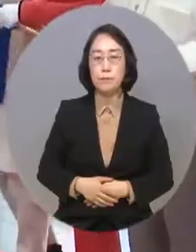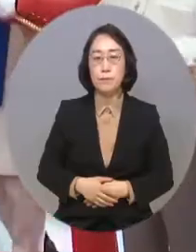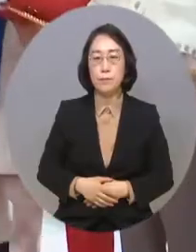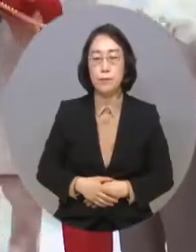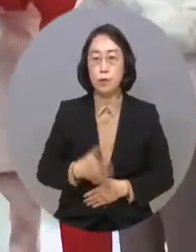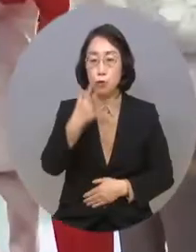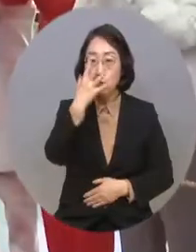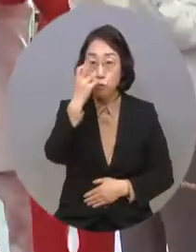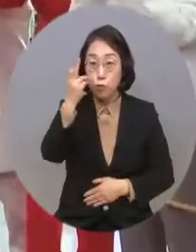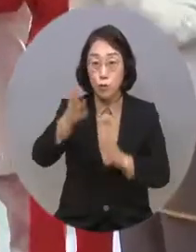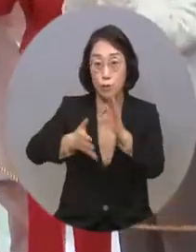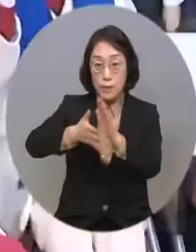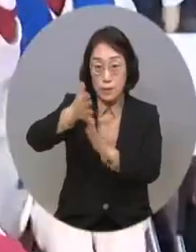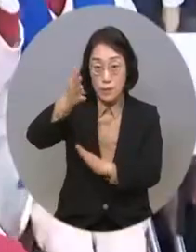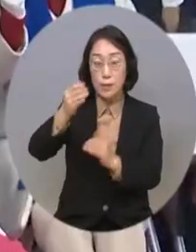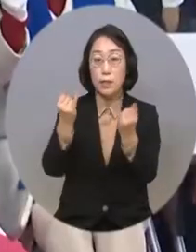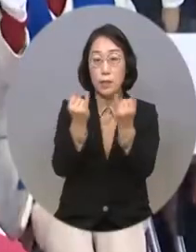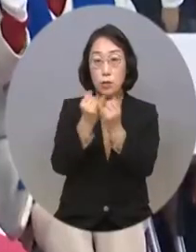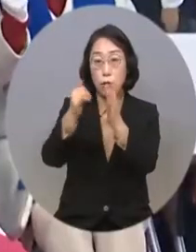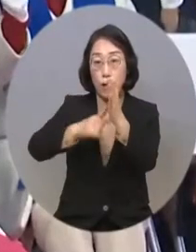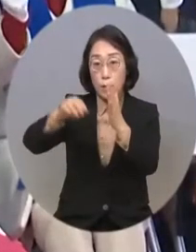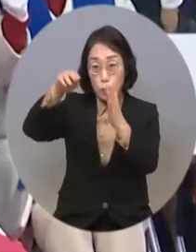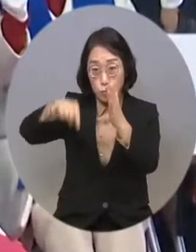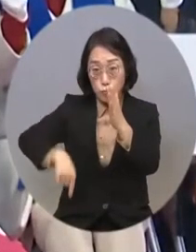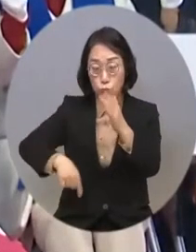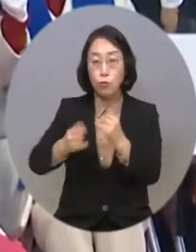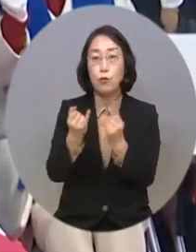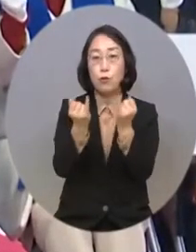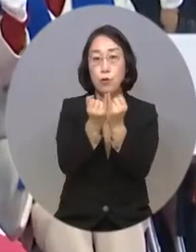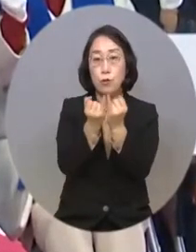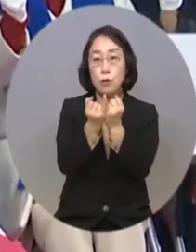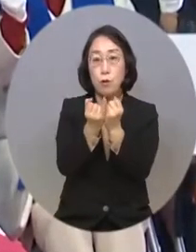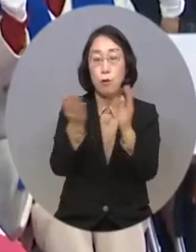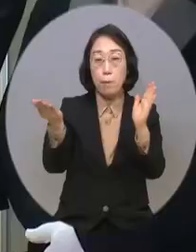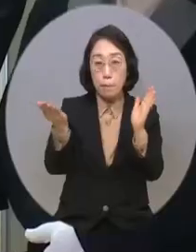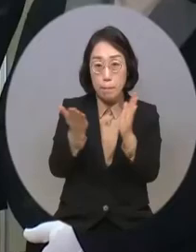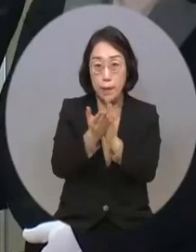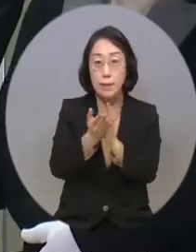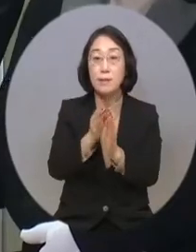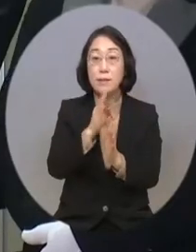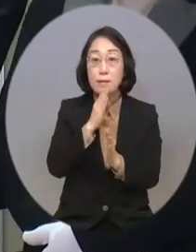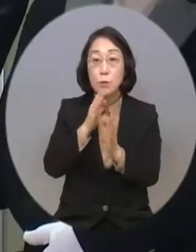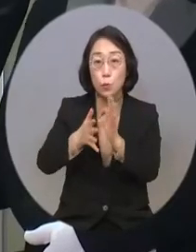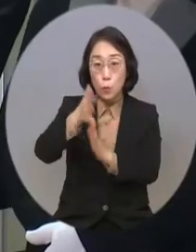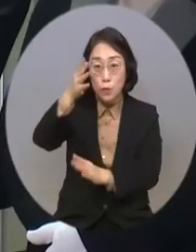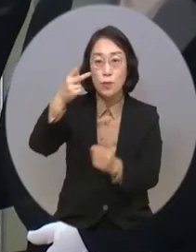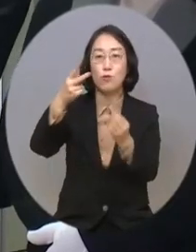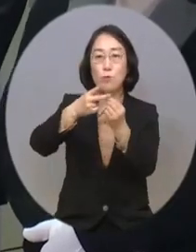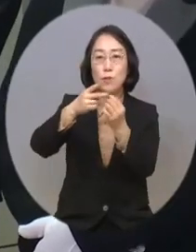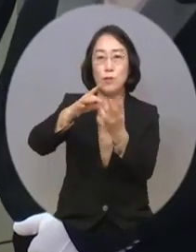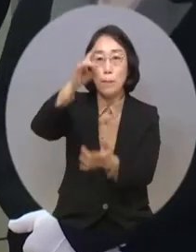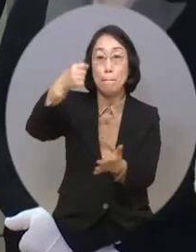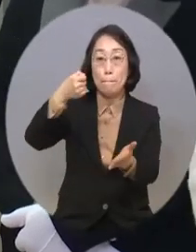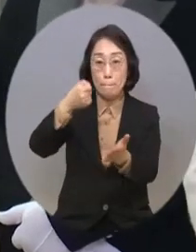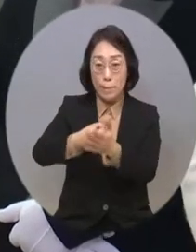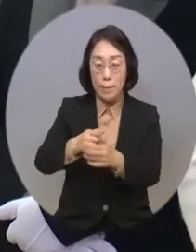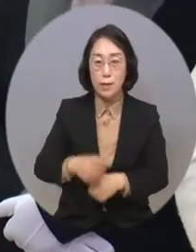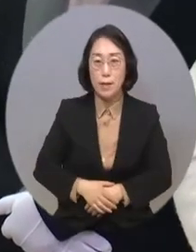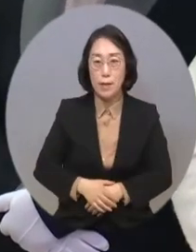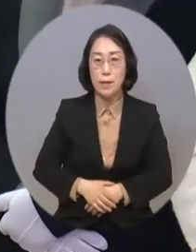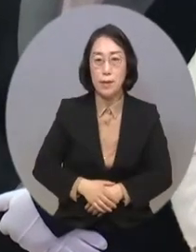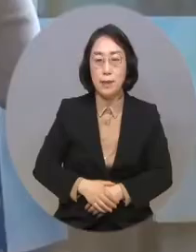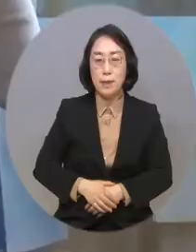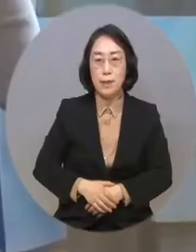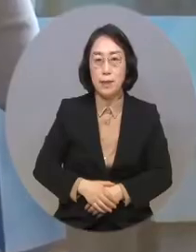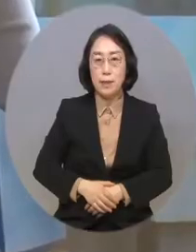순천시가 여성 가족부로부터 여성 친화도시 2단계 도시로 재지정됨에 따라 지난 14일 현판식을